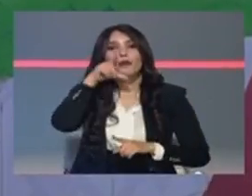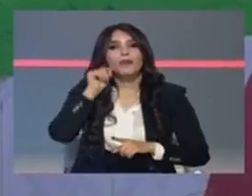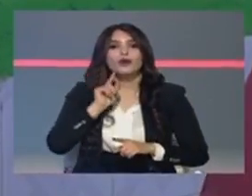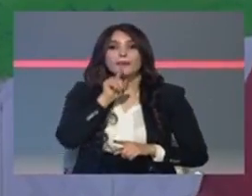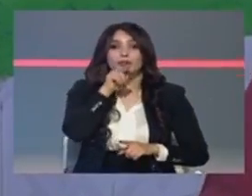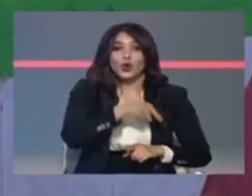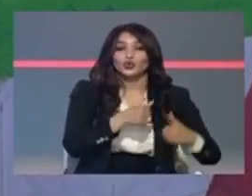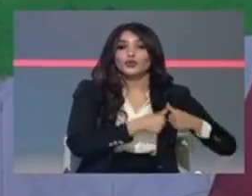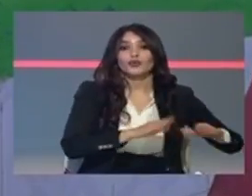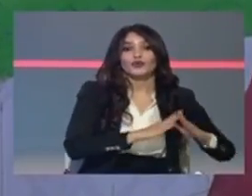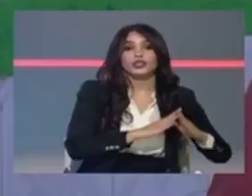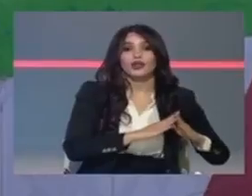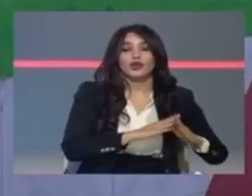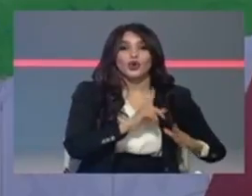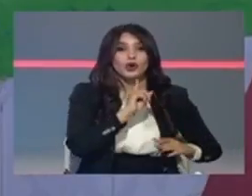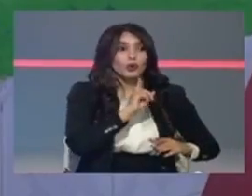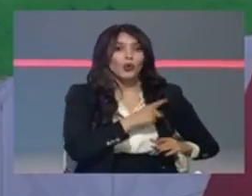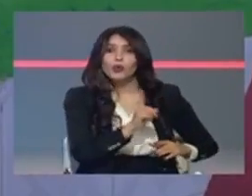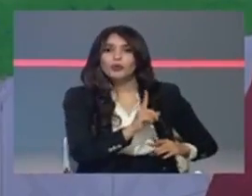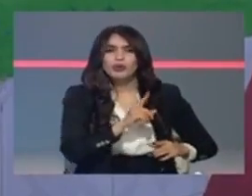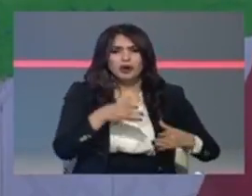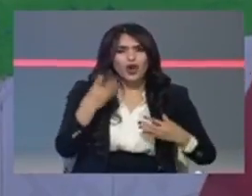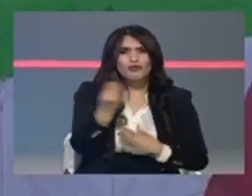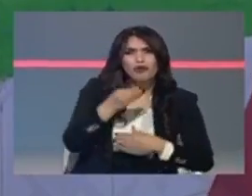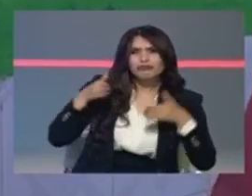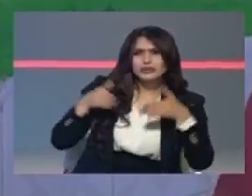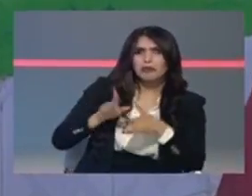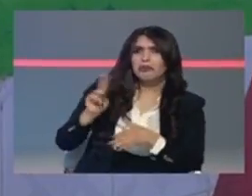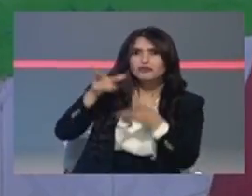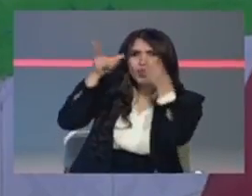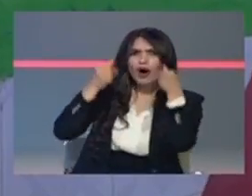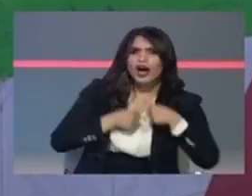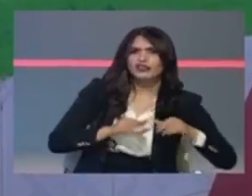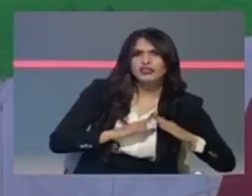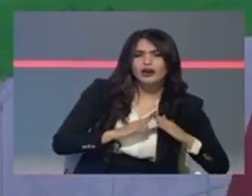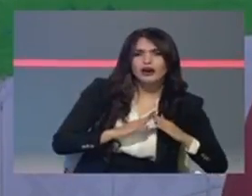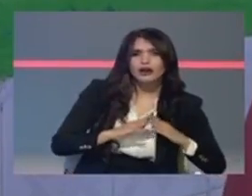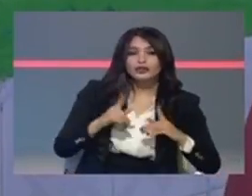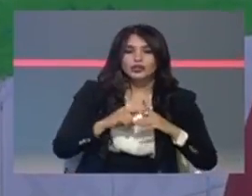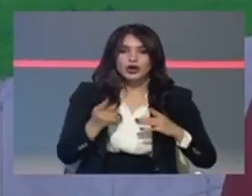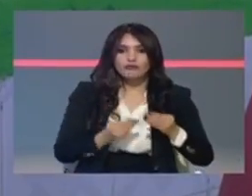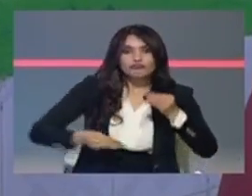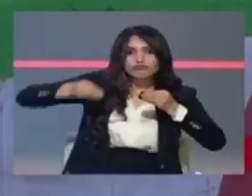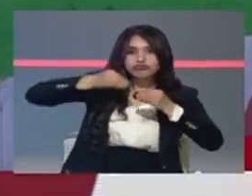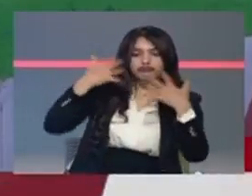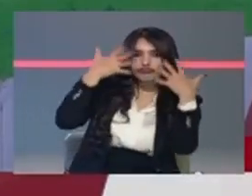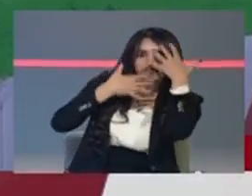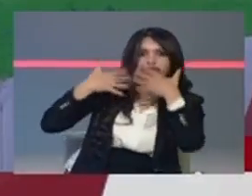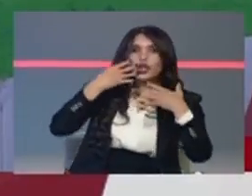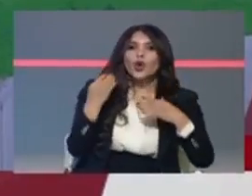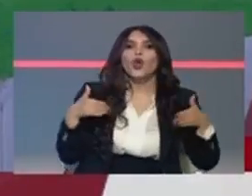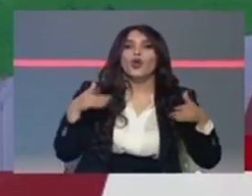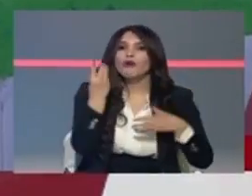الدار يقولوا لهم لا، ما يفهموش علاش لا، هذه تولي اضطرابات اخرى تنزيد على الاضطرابات